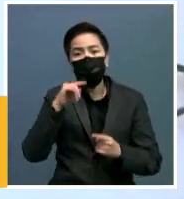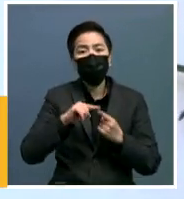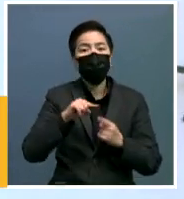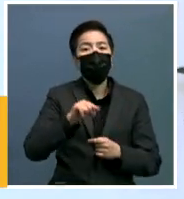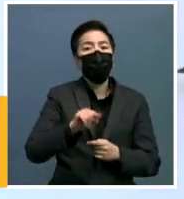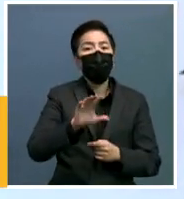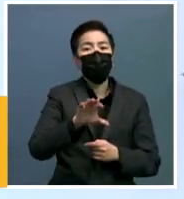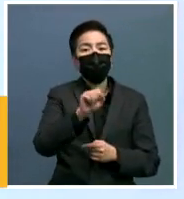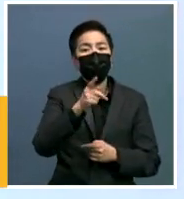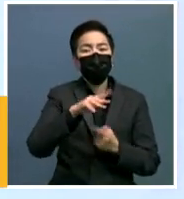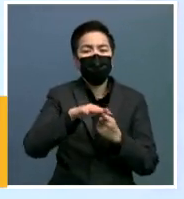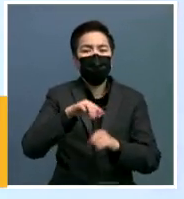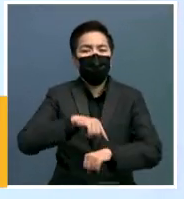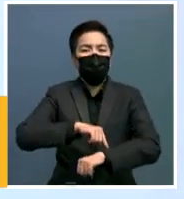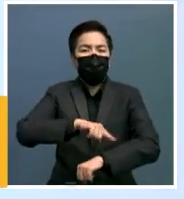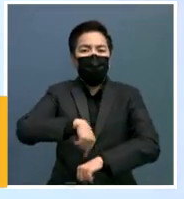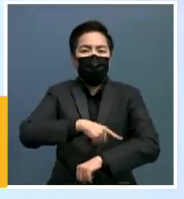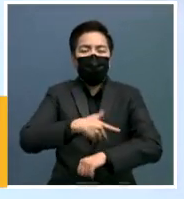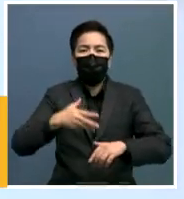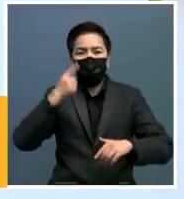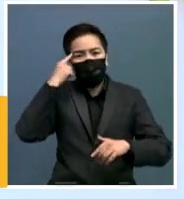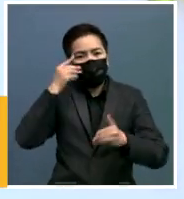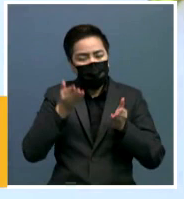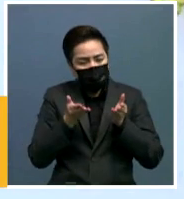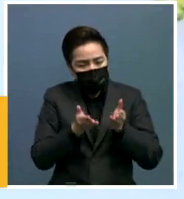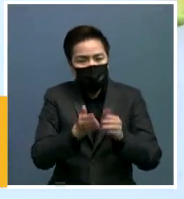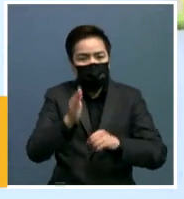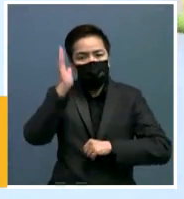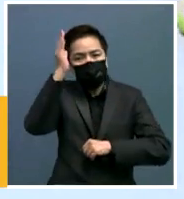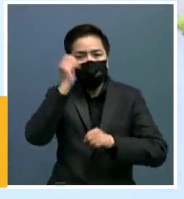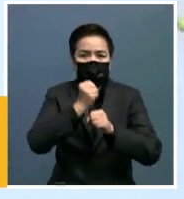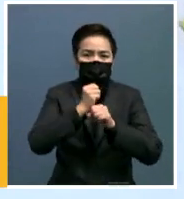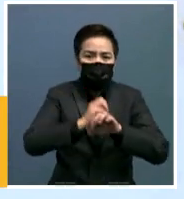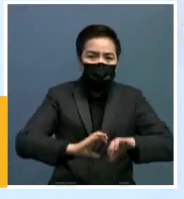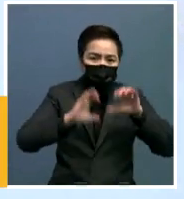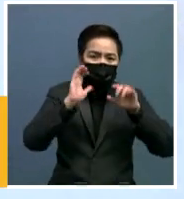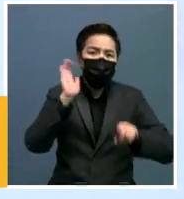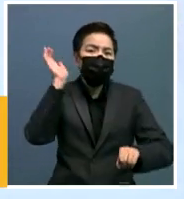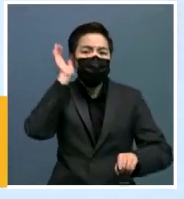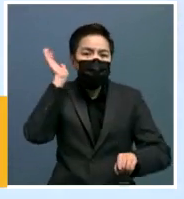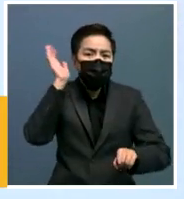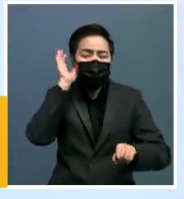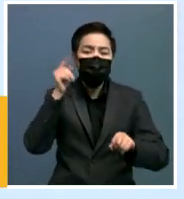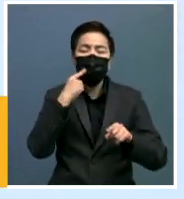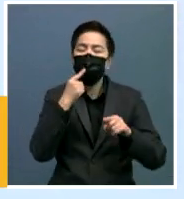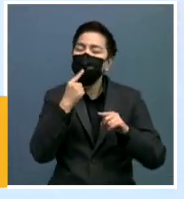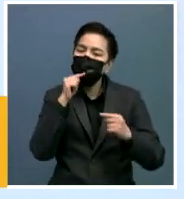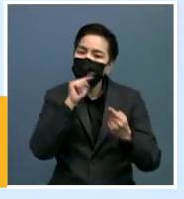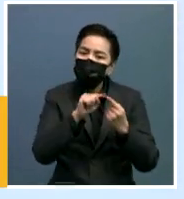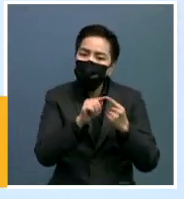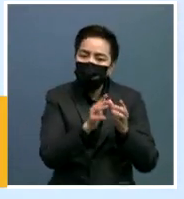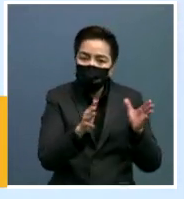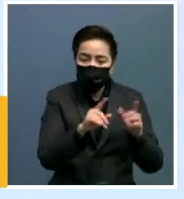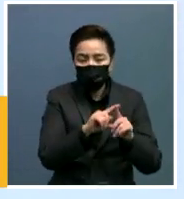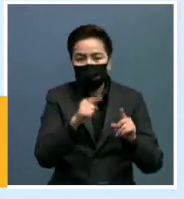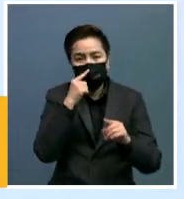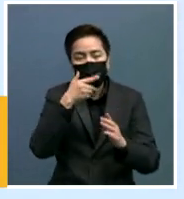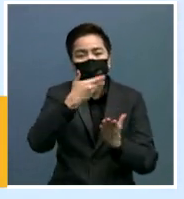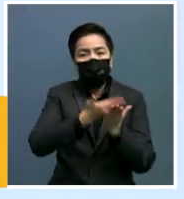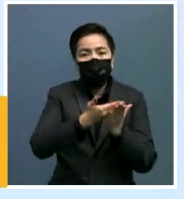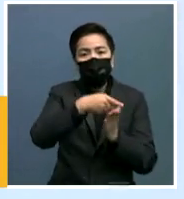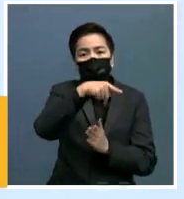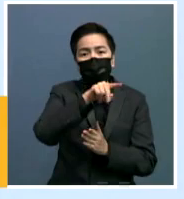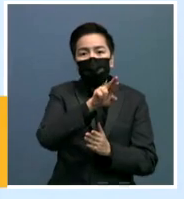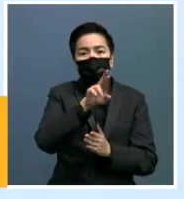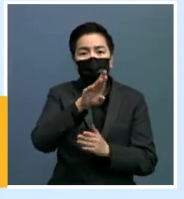สภาจะใช้เวลาเป็นจำนวนมากกับการอภิปรายไม่ไว้วางใจคุณผู้ชมจำได้นะฮะรวมถึงเรื่องของพระธรรมอย่างงบประมาณ